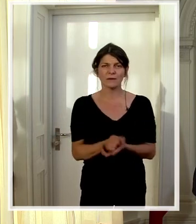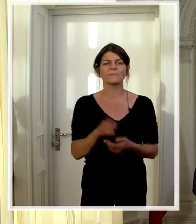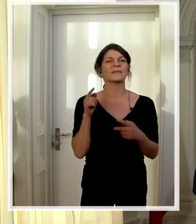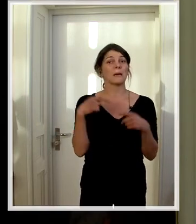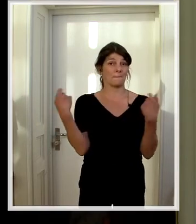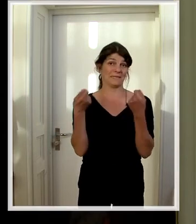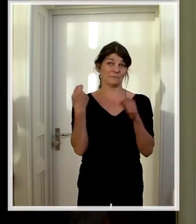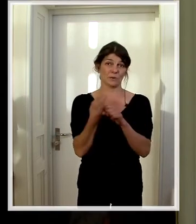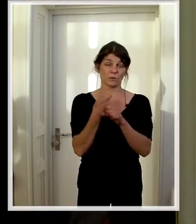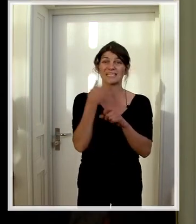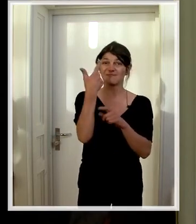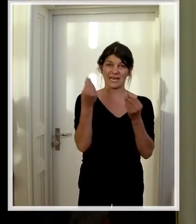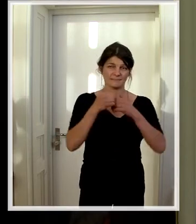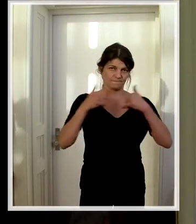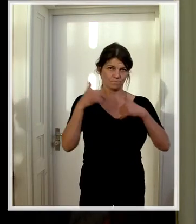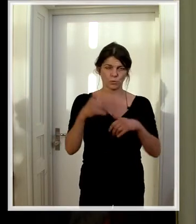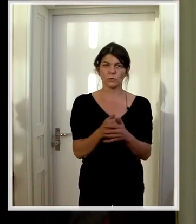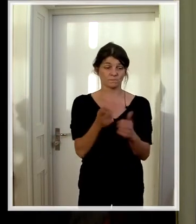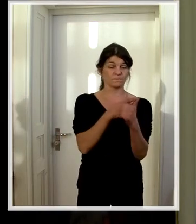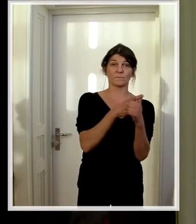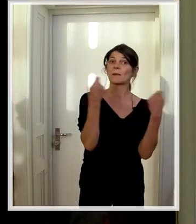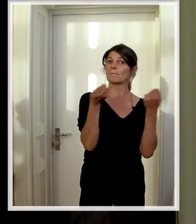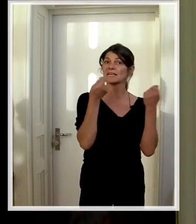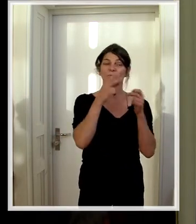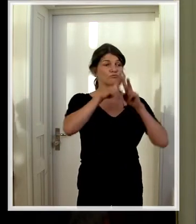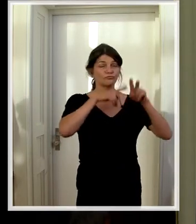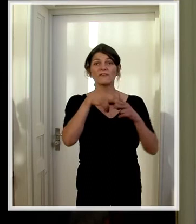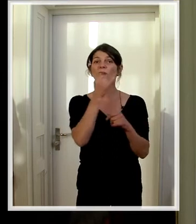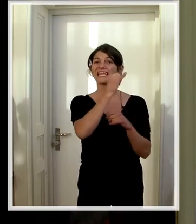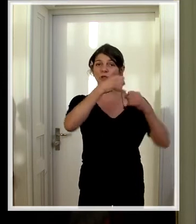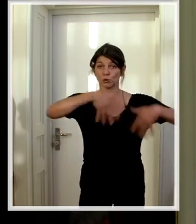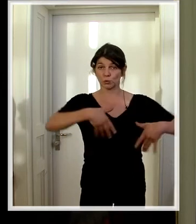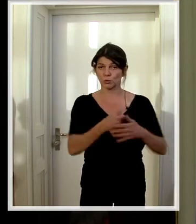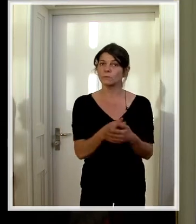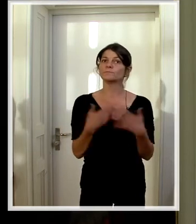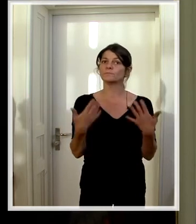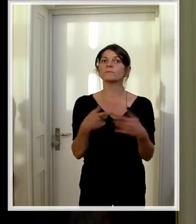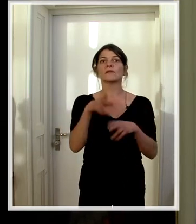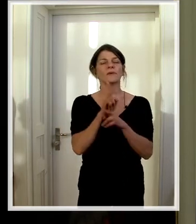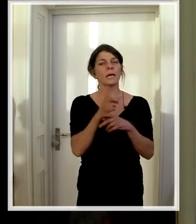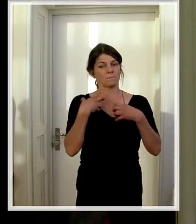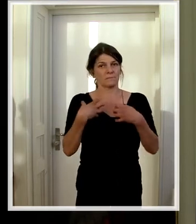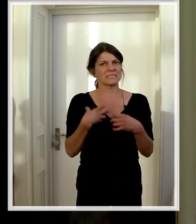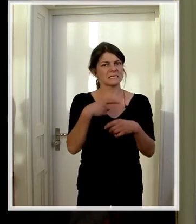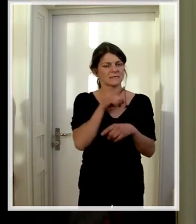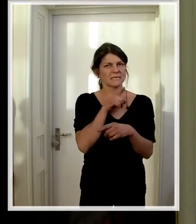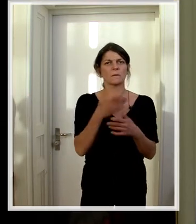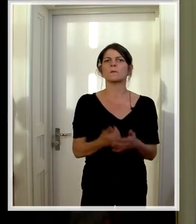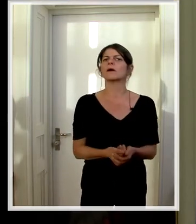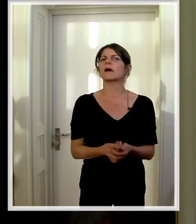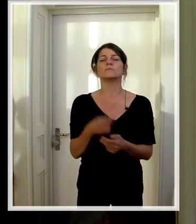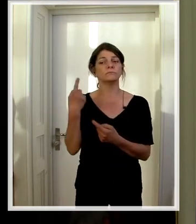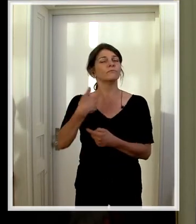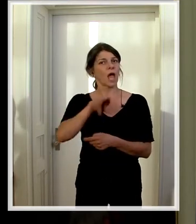Betriebskosten sind 2 Sachen zu unterscheiden. Das eine ist eigentlich Betrieb und Unterhalt von der Infrastruktur. Dort ist es so, dass der Eigentümer jeweils quasi